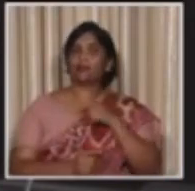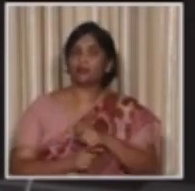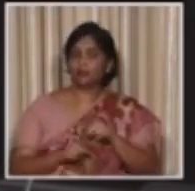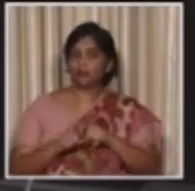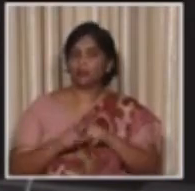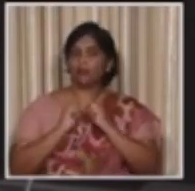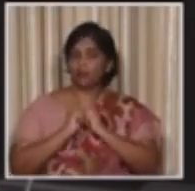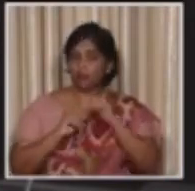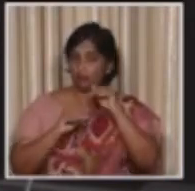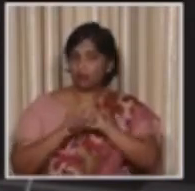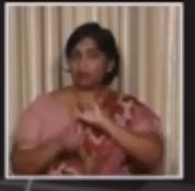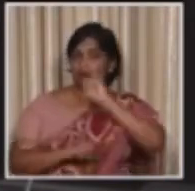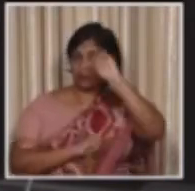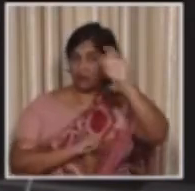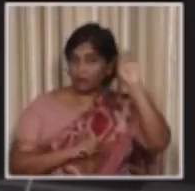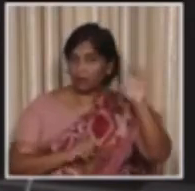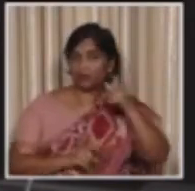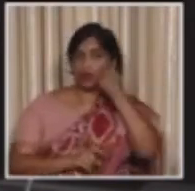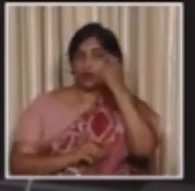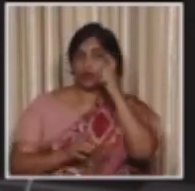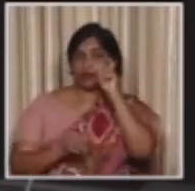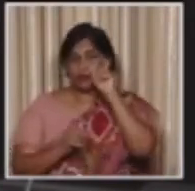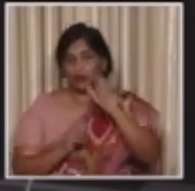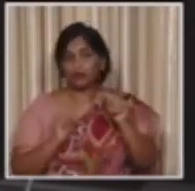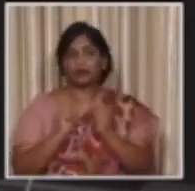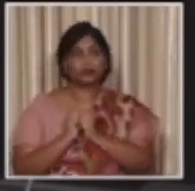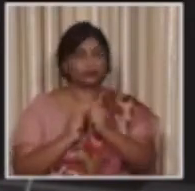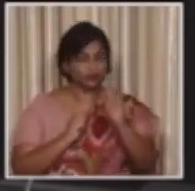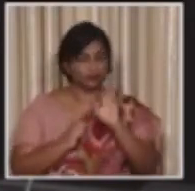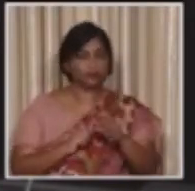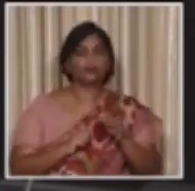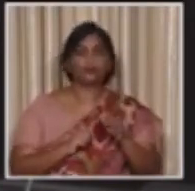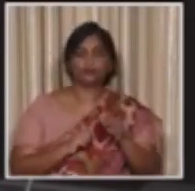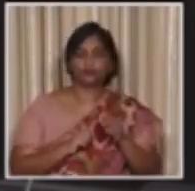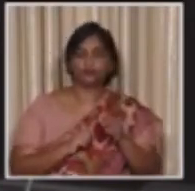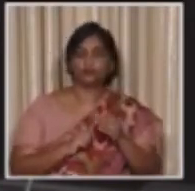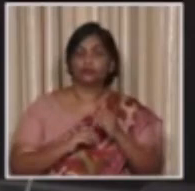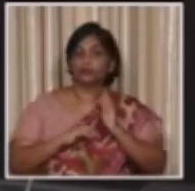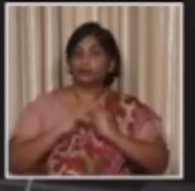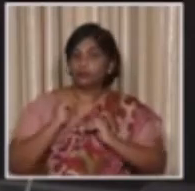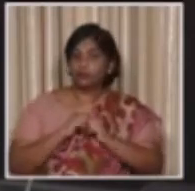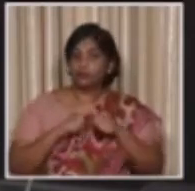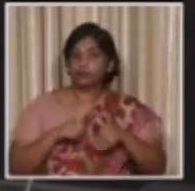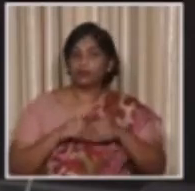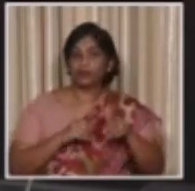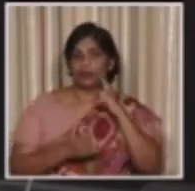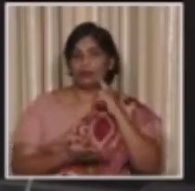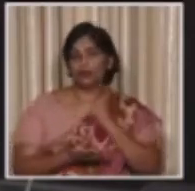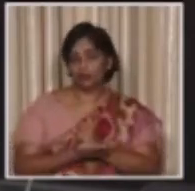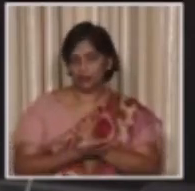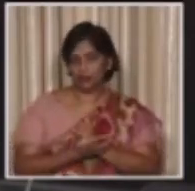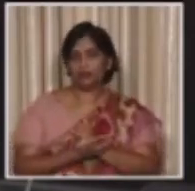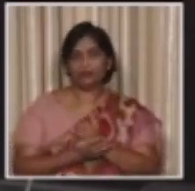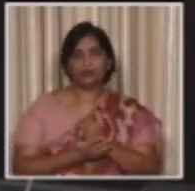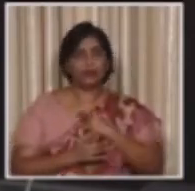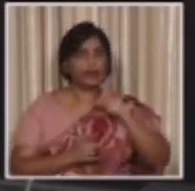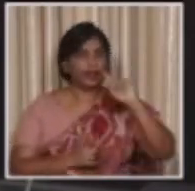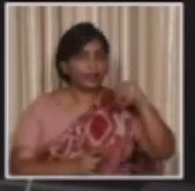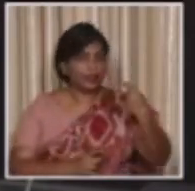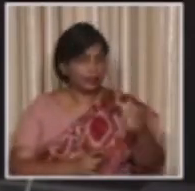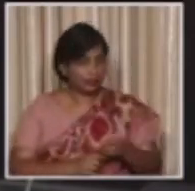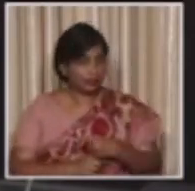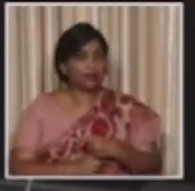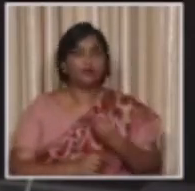එතකොට සේවකයින් ඒ තැන්වලට යවලා හොයලා බලලා කටයුතු කරන එක ප්‍රායෝගිකව මේ දවස්වල අපහසුතාවයක් පත් වෙලා තියෙනවා. මම කියන්නේ හෙට